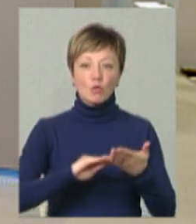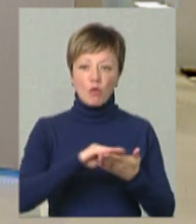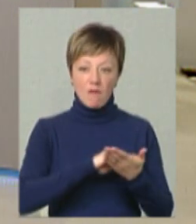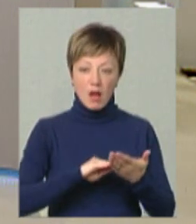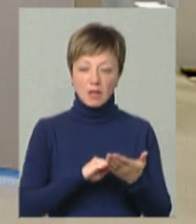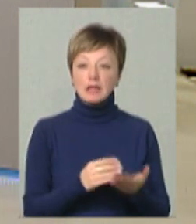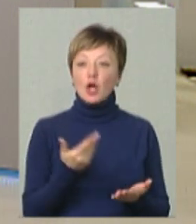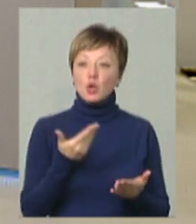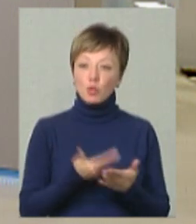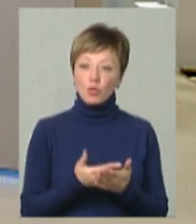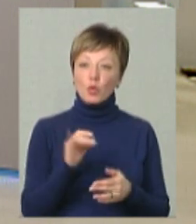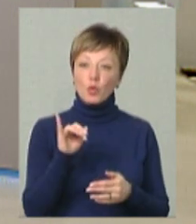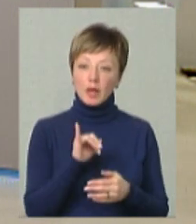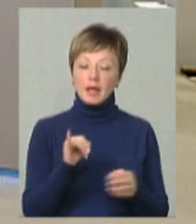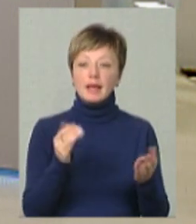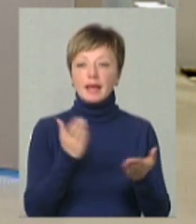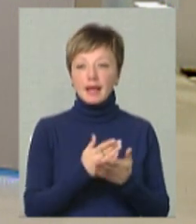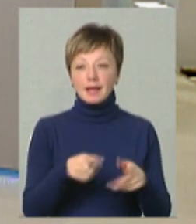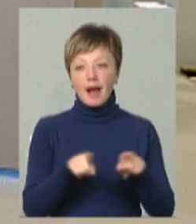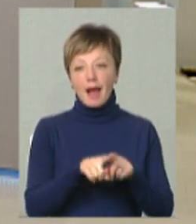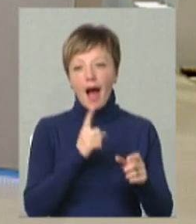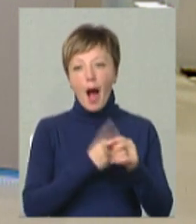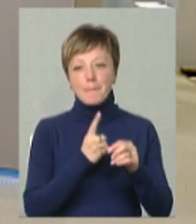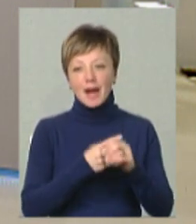Тому і є такі і абрикосові,